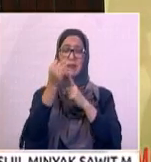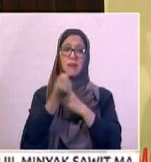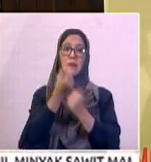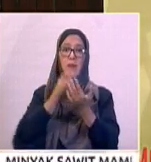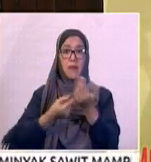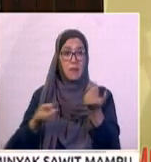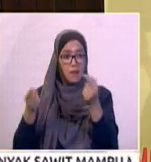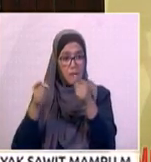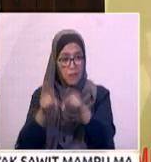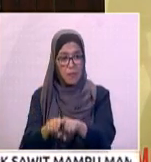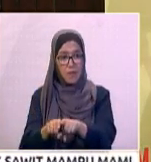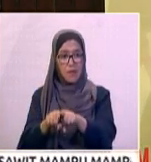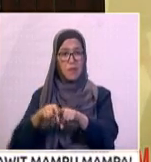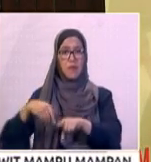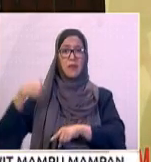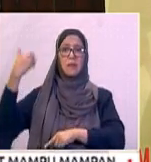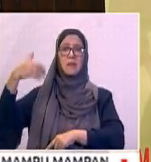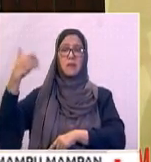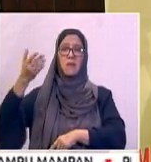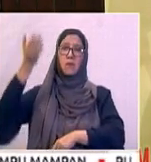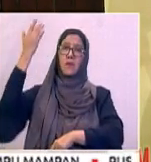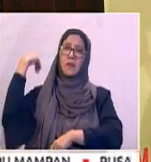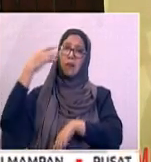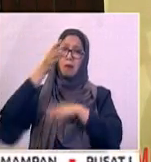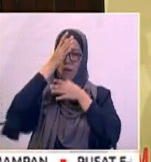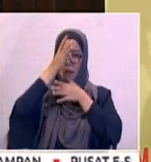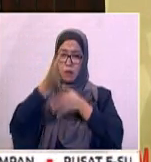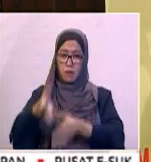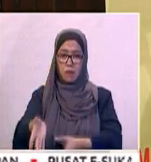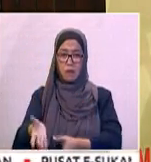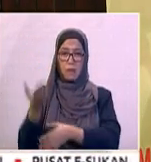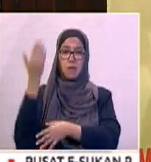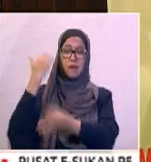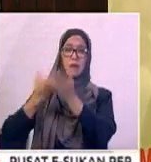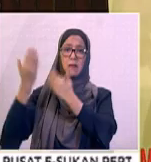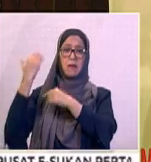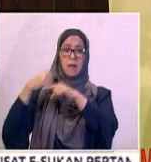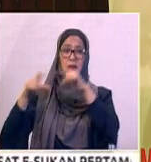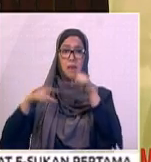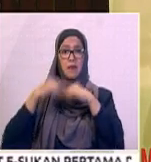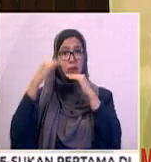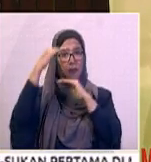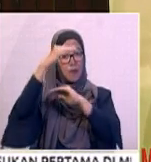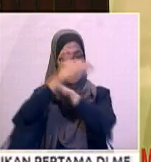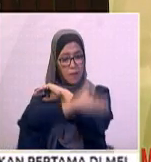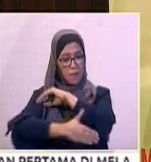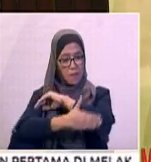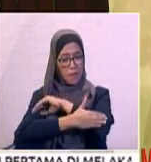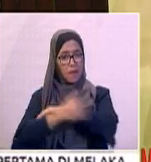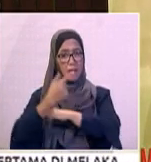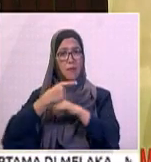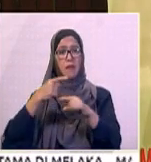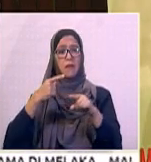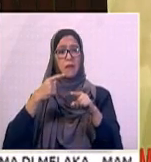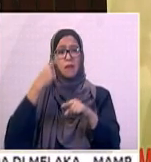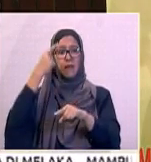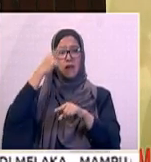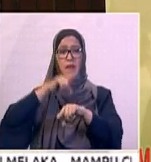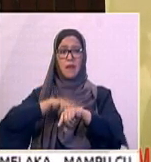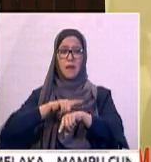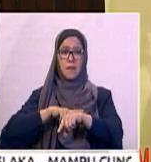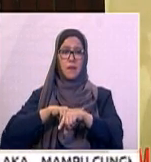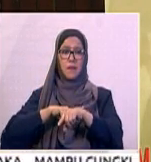ya, di dalam masa nenek moyang kita yang dahulu, semasa dalam keadaan negara masih menghadapi kesukaran dalam